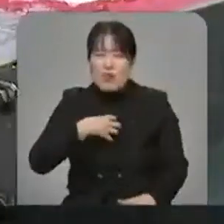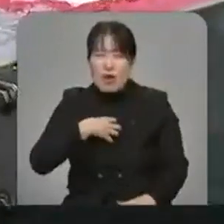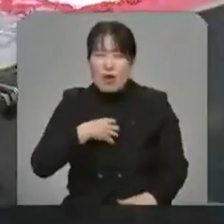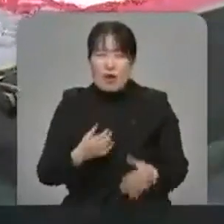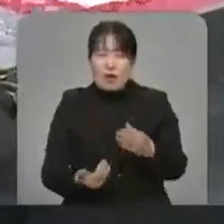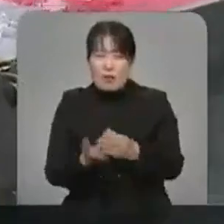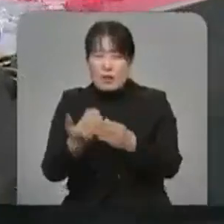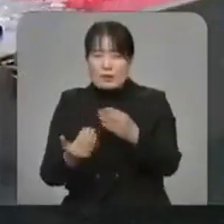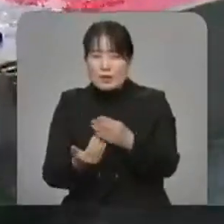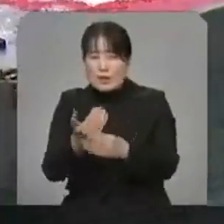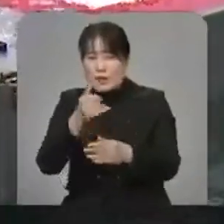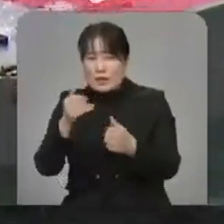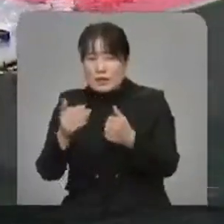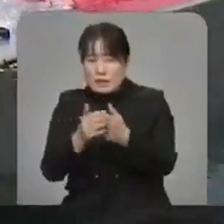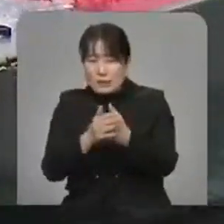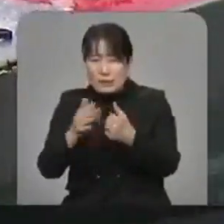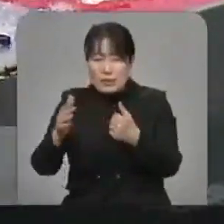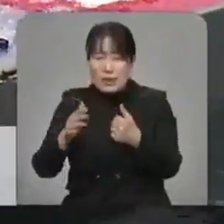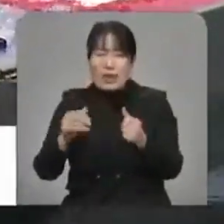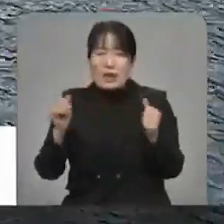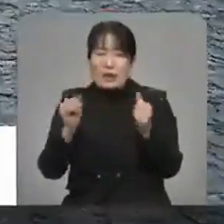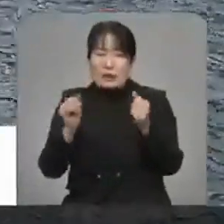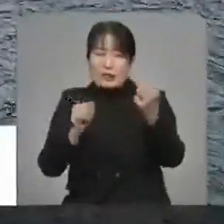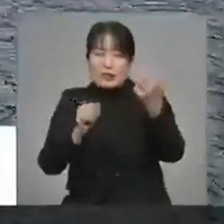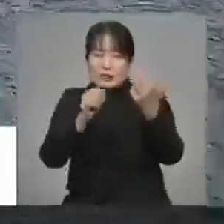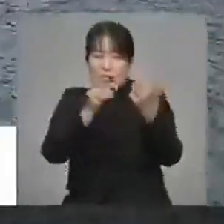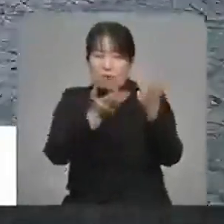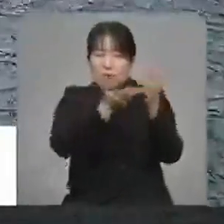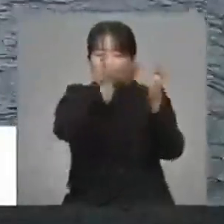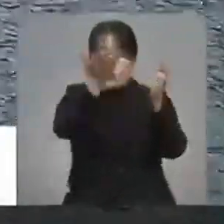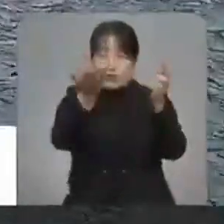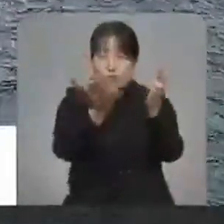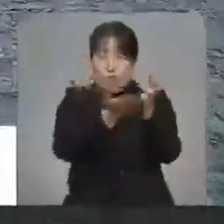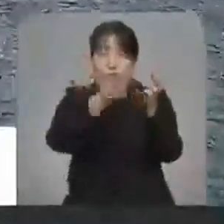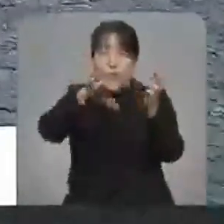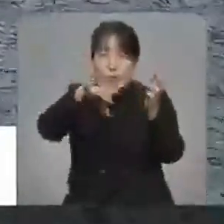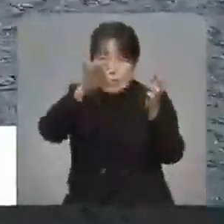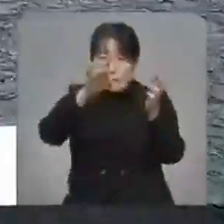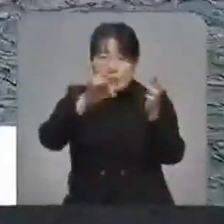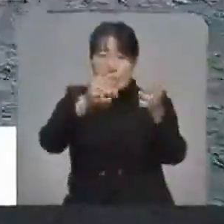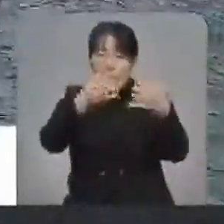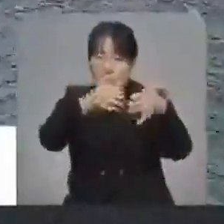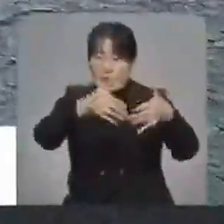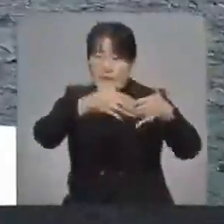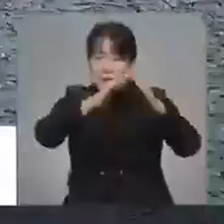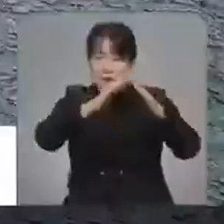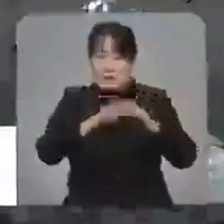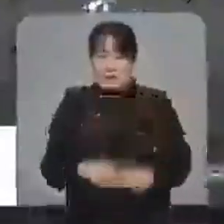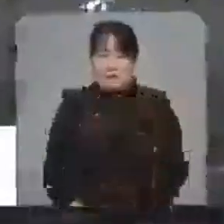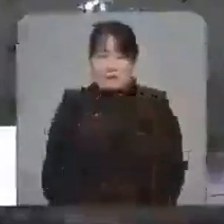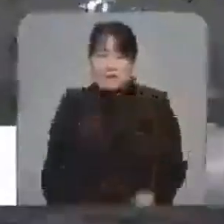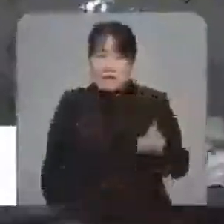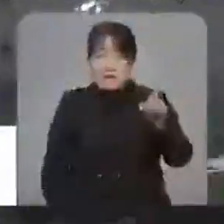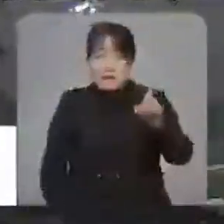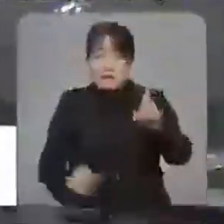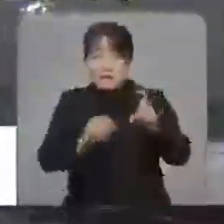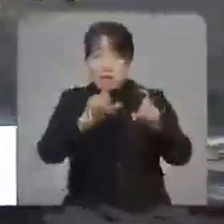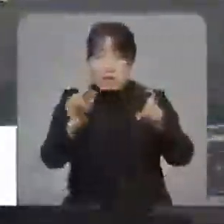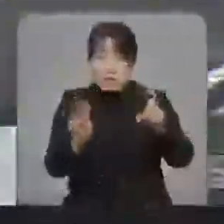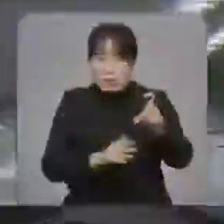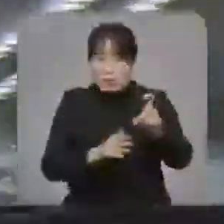있습니다 특히 강추위가 잦은 고지대 잠수지가 우선 설치대상이며 보통 11월부터 이듬해 4월까지